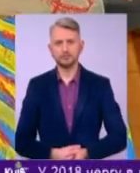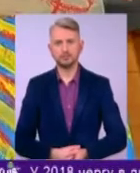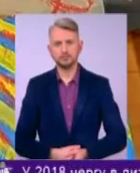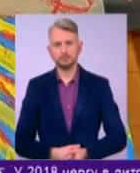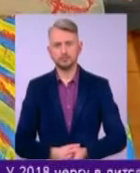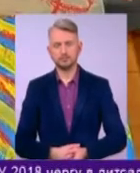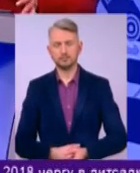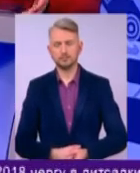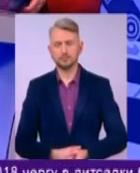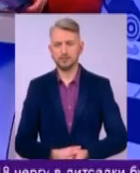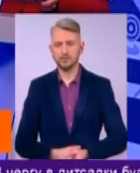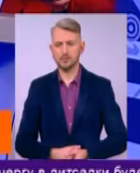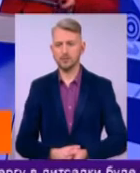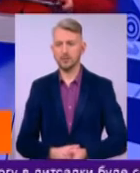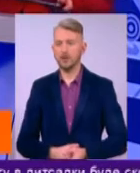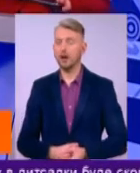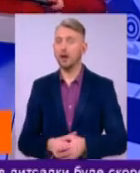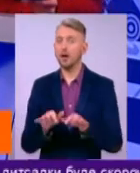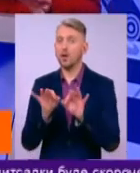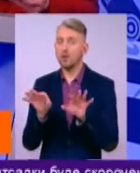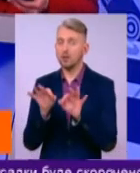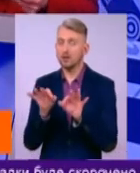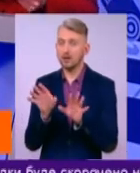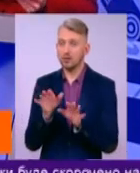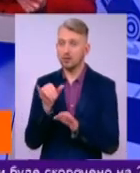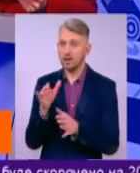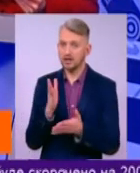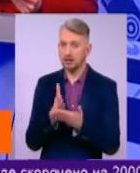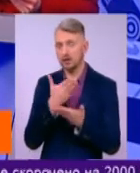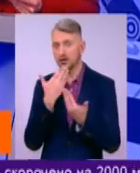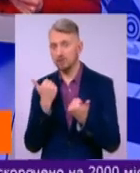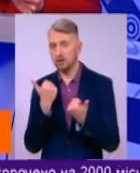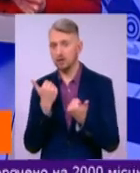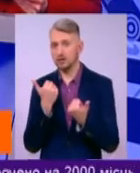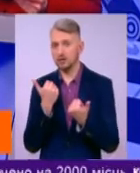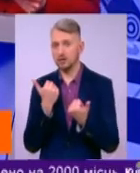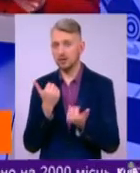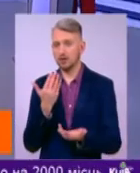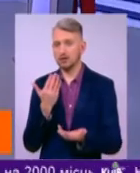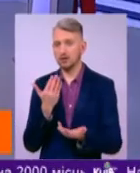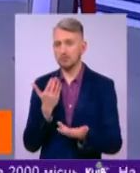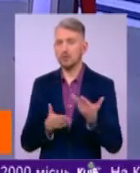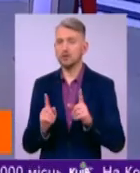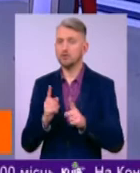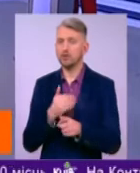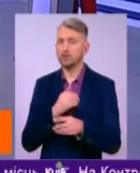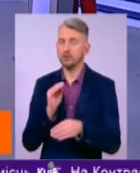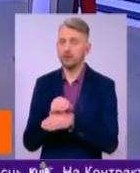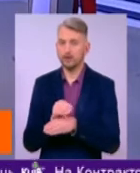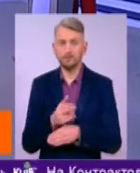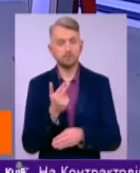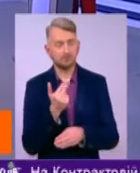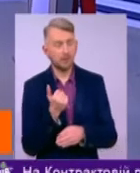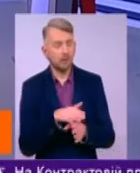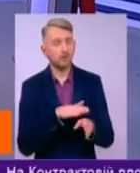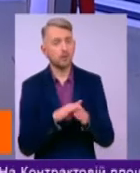Київ. Чи є коментарі до нашого матеріалу? Наша журналістка досліджувала тему. Можливо, щоб щось хотіли додати. Да,